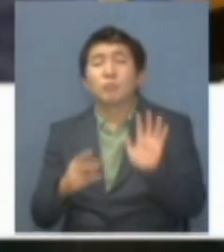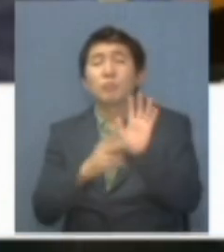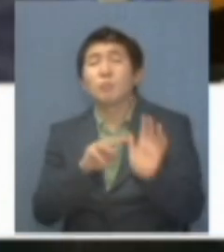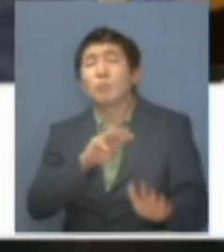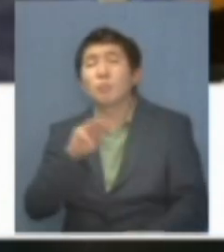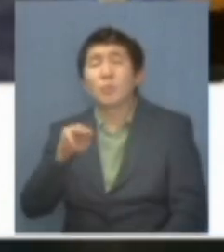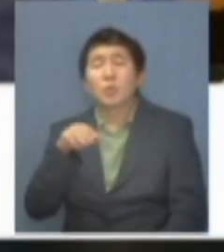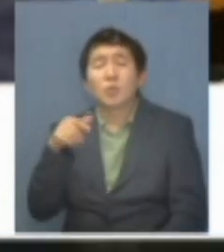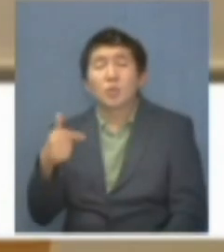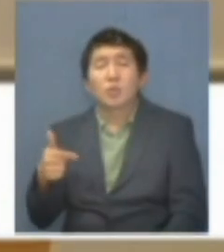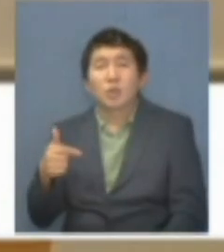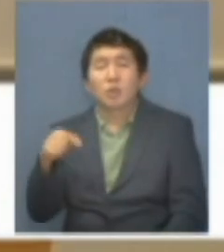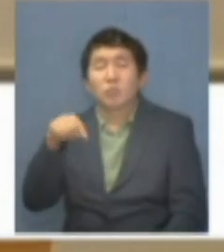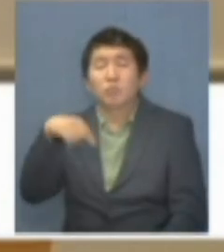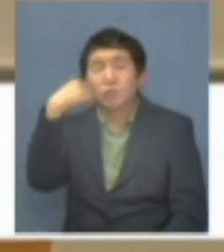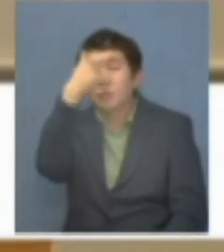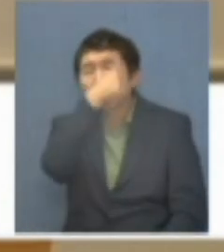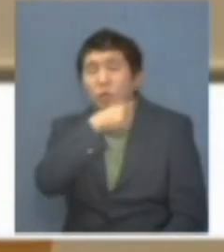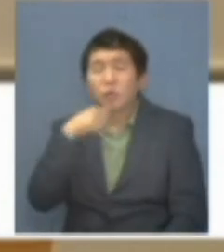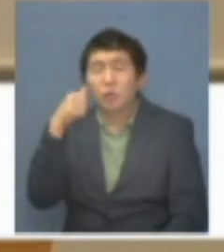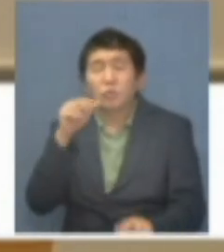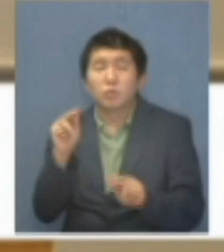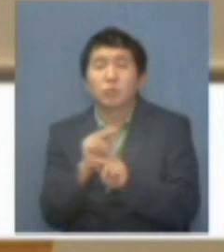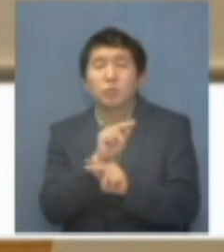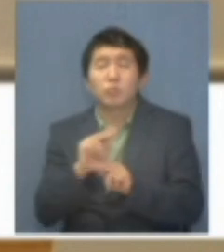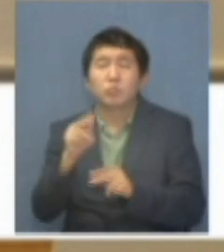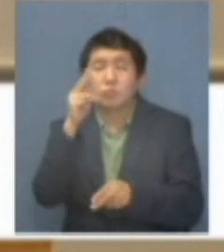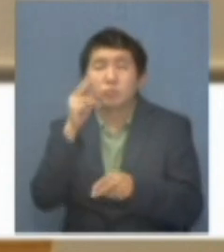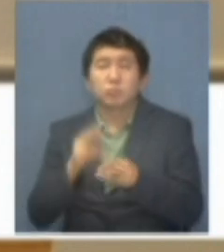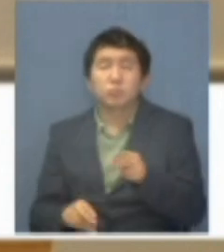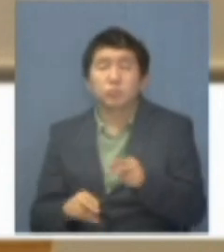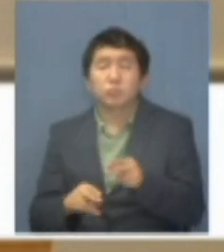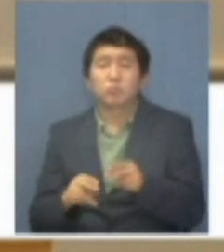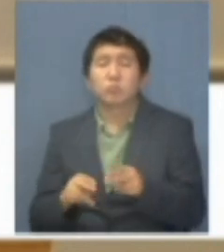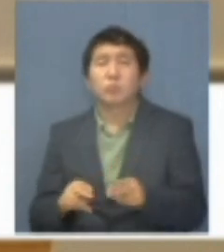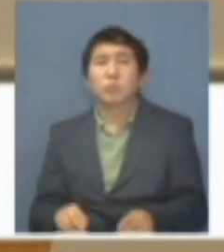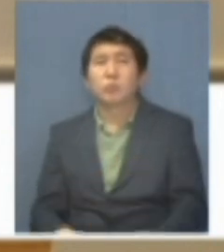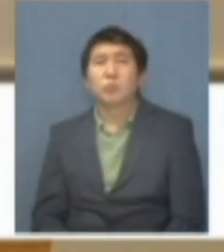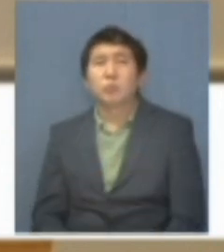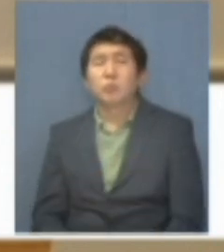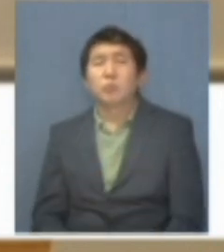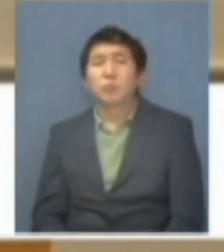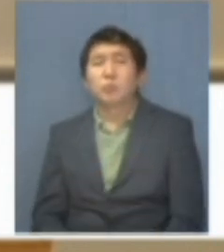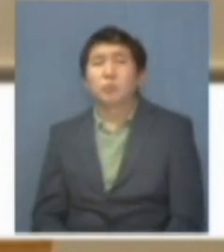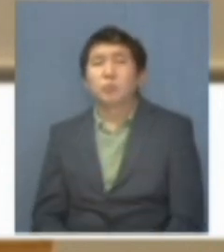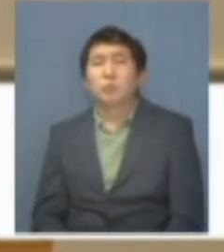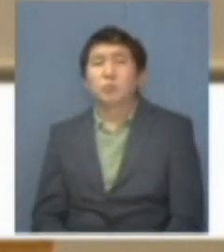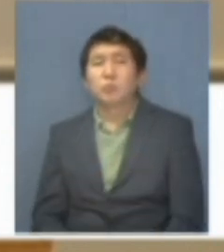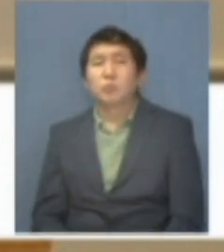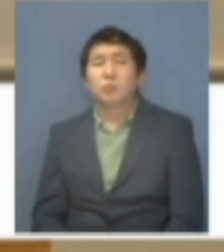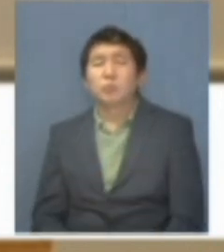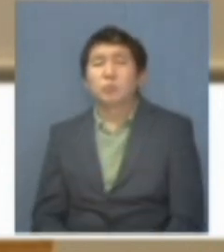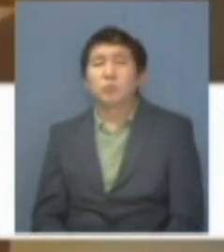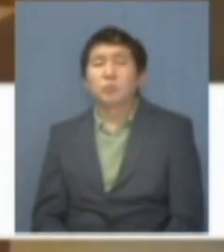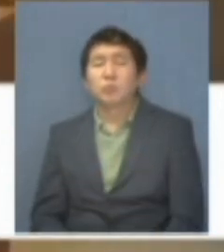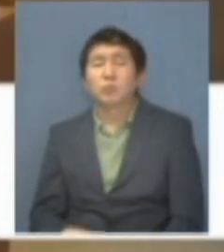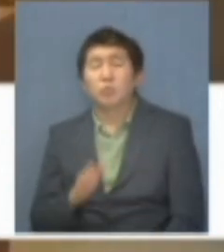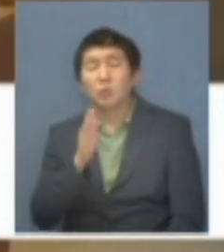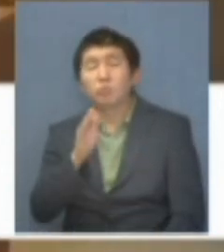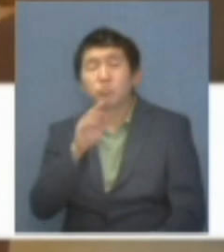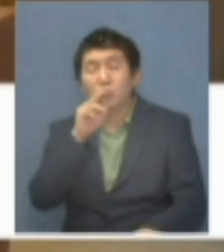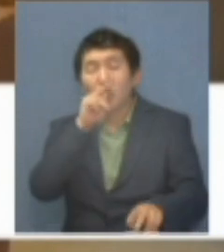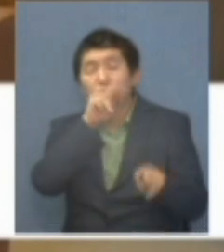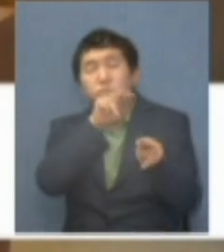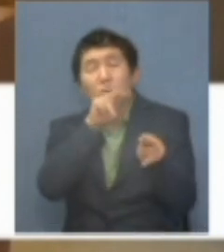Все предусмотренные в текущем году ремонтные работы планируется завершить в установленные сроки. За ходом выполнения ремонтов обеспечен постоянный контроль.